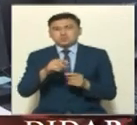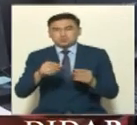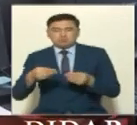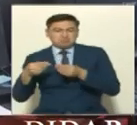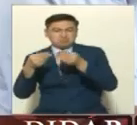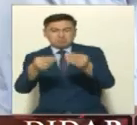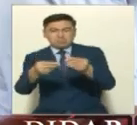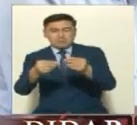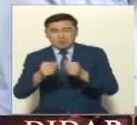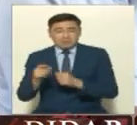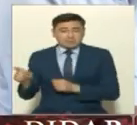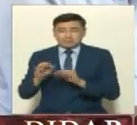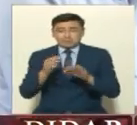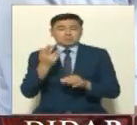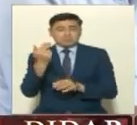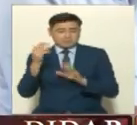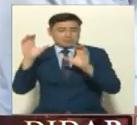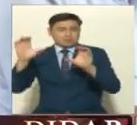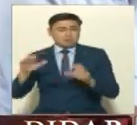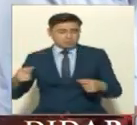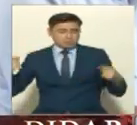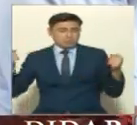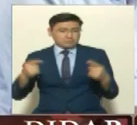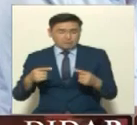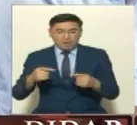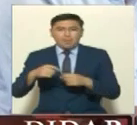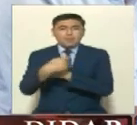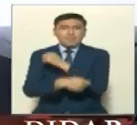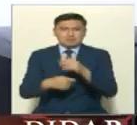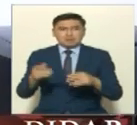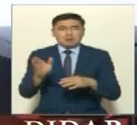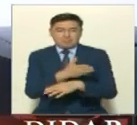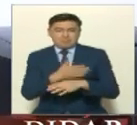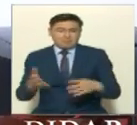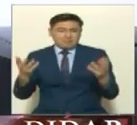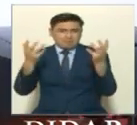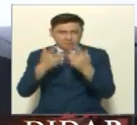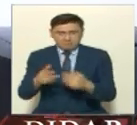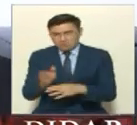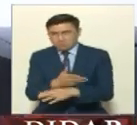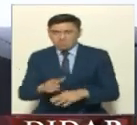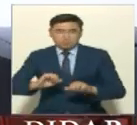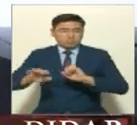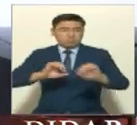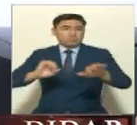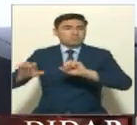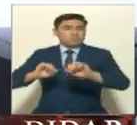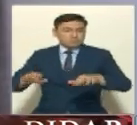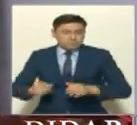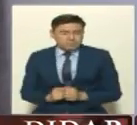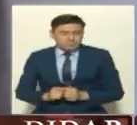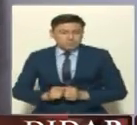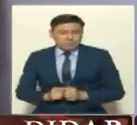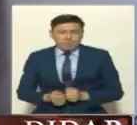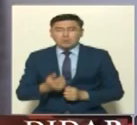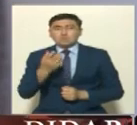это соответствует нормам законодательства. Материалы распределяются по автоматизированной информационной системе. В региональной палате добавили, что